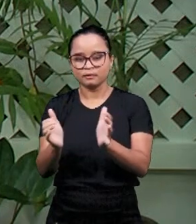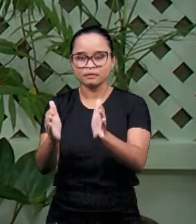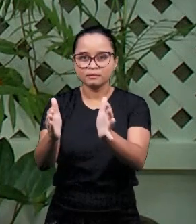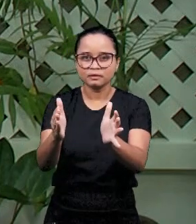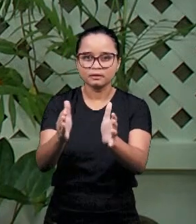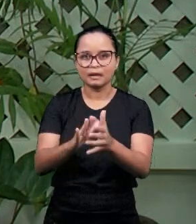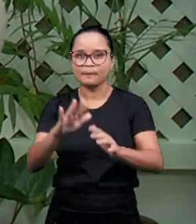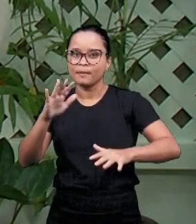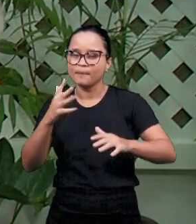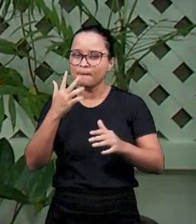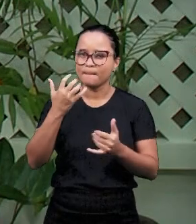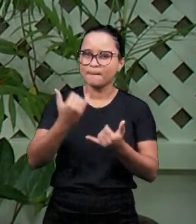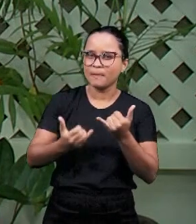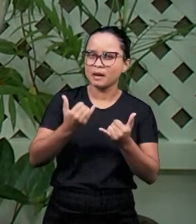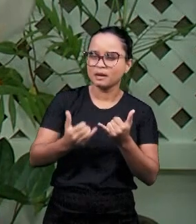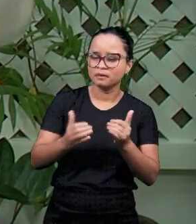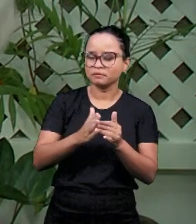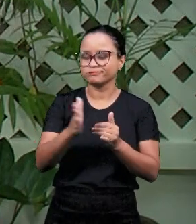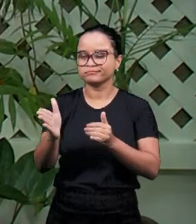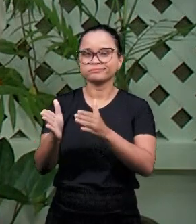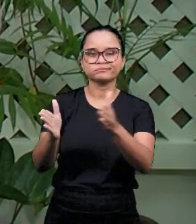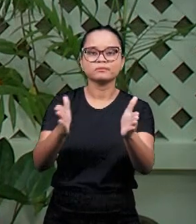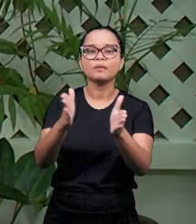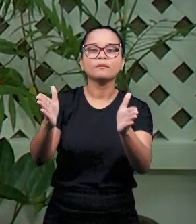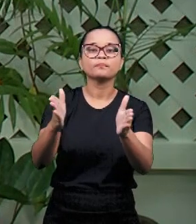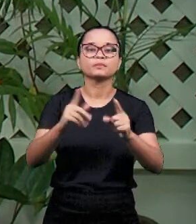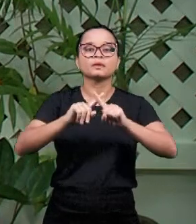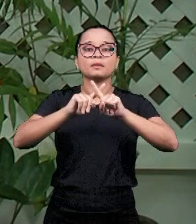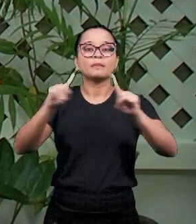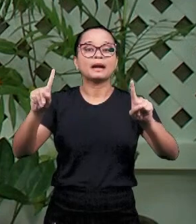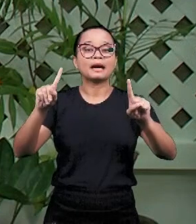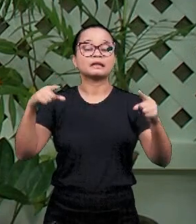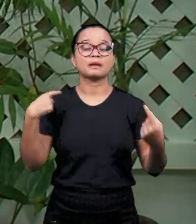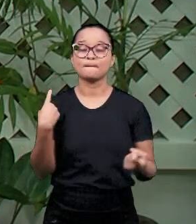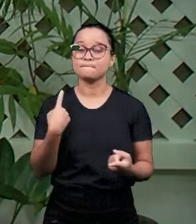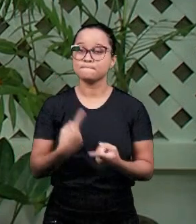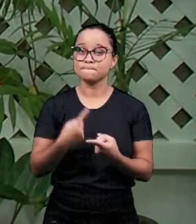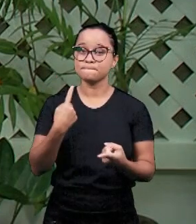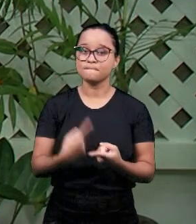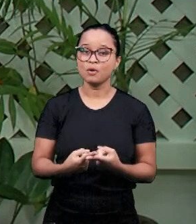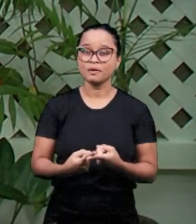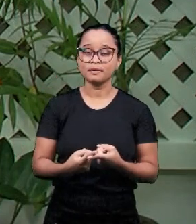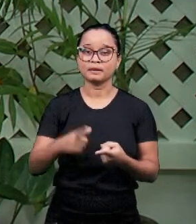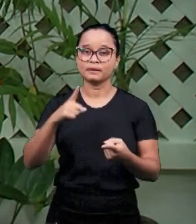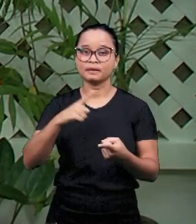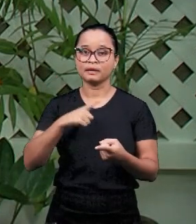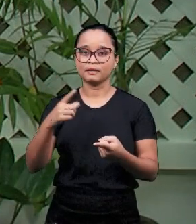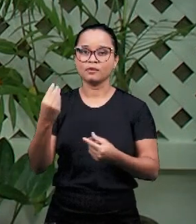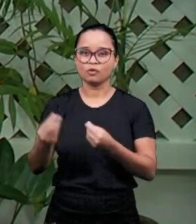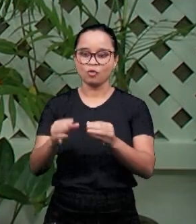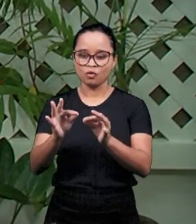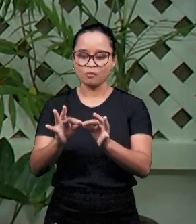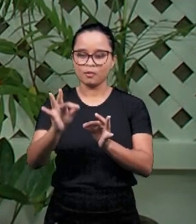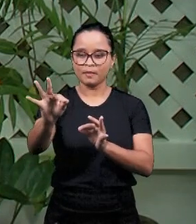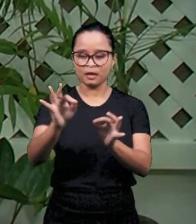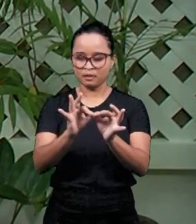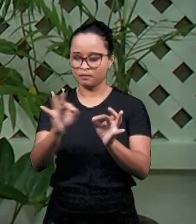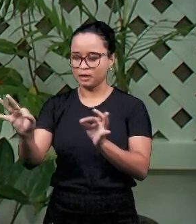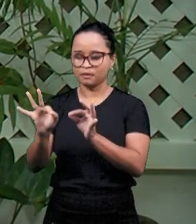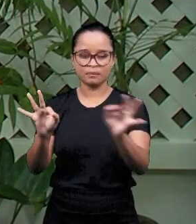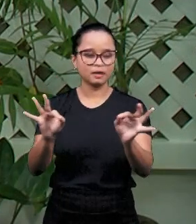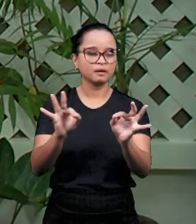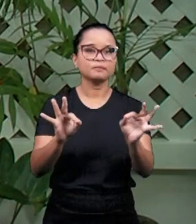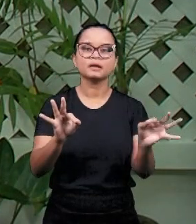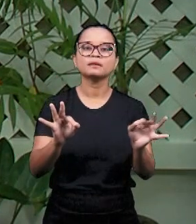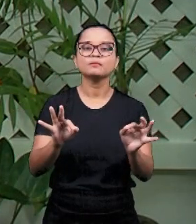que sort un peu de ce qu'on dit, de ce que la Bible dit, mais c'est à cause des mesures qui sont faites aujourd'hui, qui sont